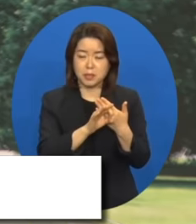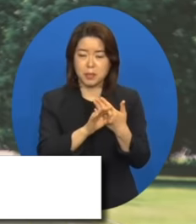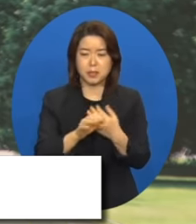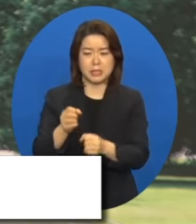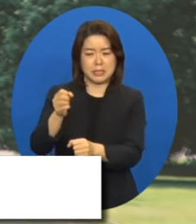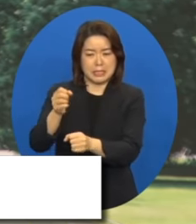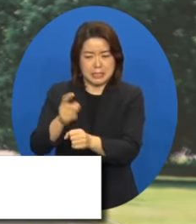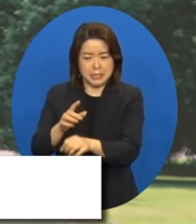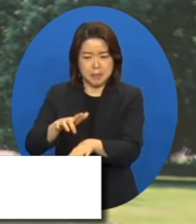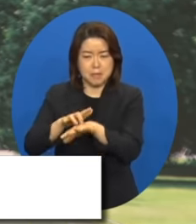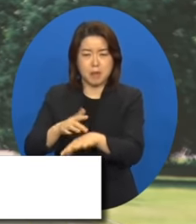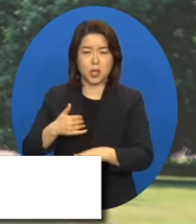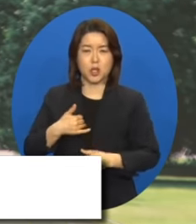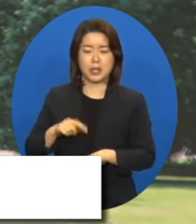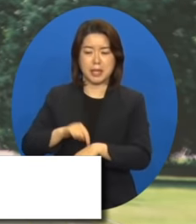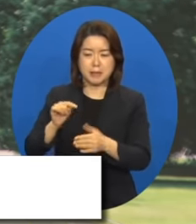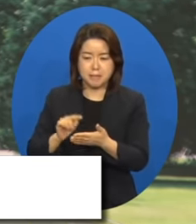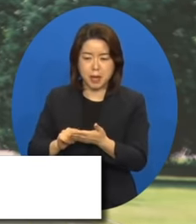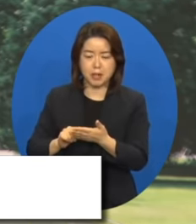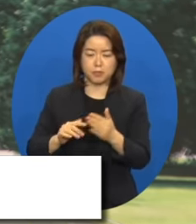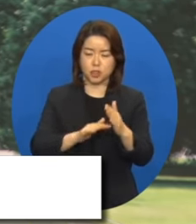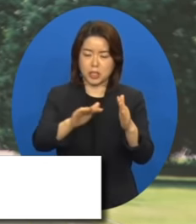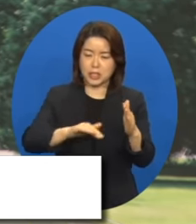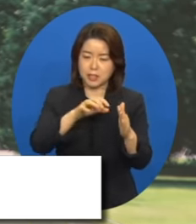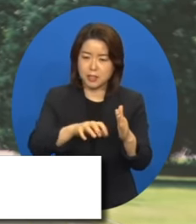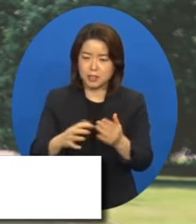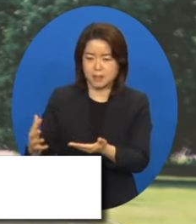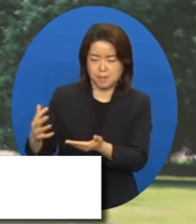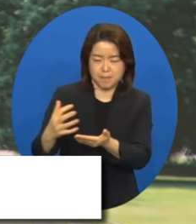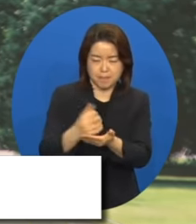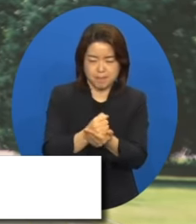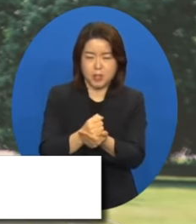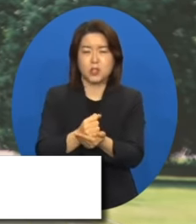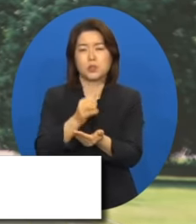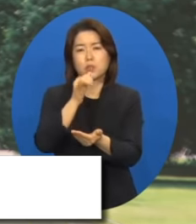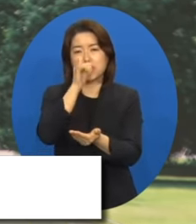마귀가 우리의 마음과 가정을 사로잡고 있다는 겁니다.